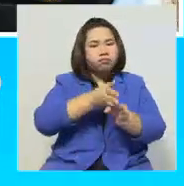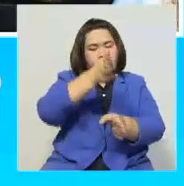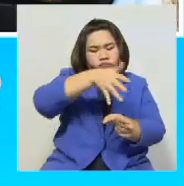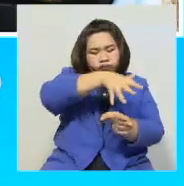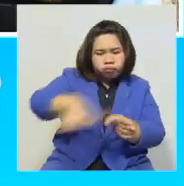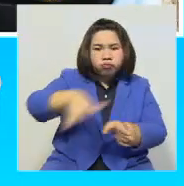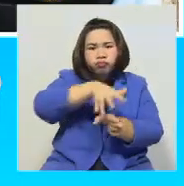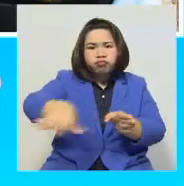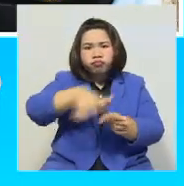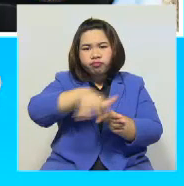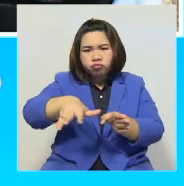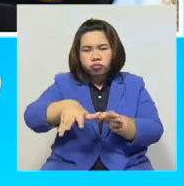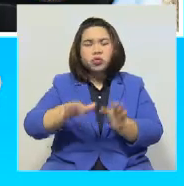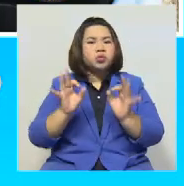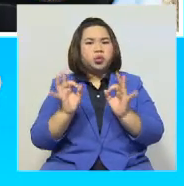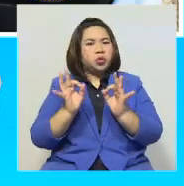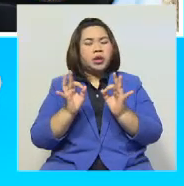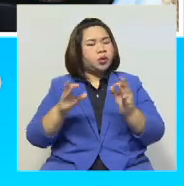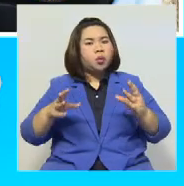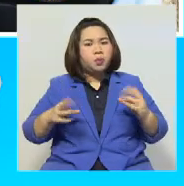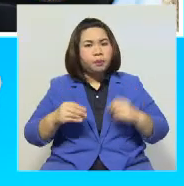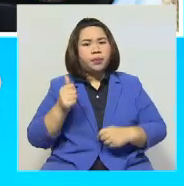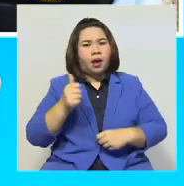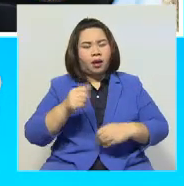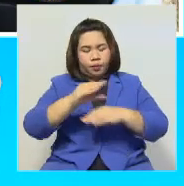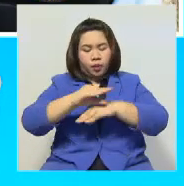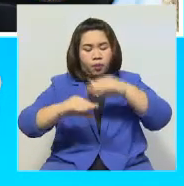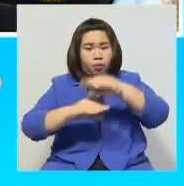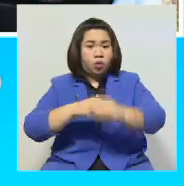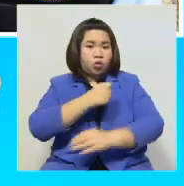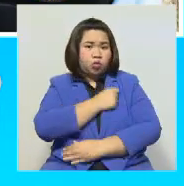อนนี้ยังรับมือได้อยู่นะครับรับมืออยู่เพียงแค่